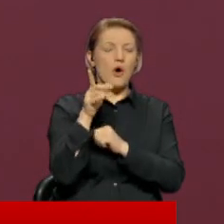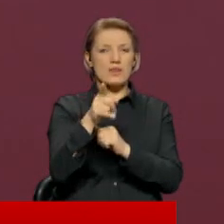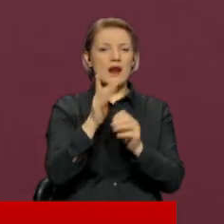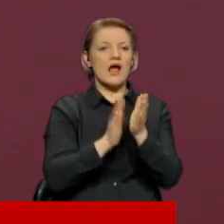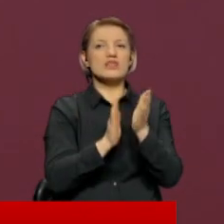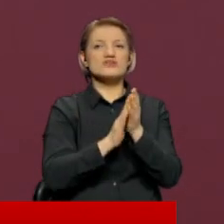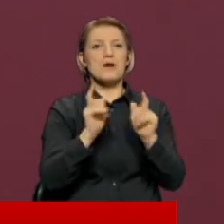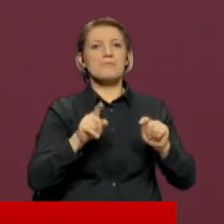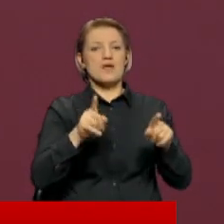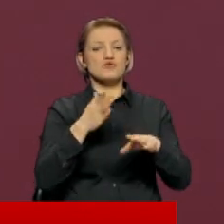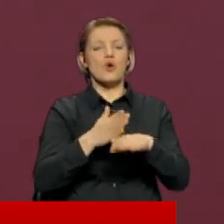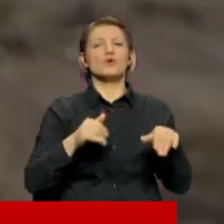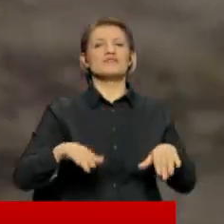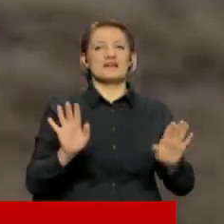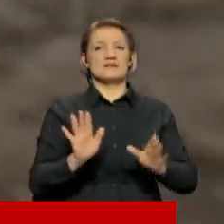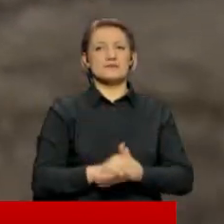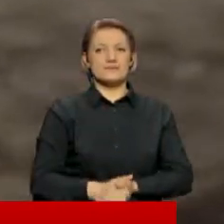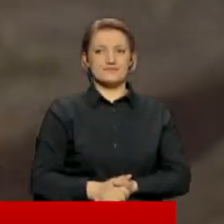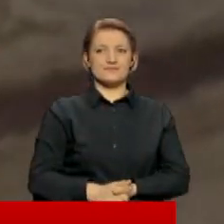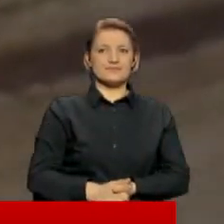alkışlatman doğru değildir